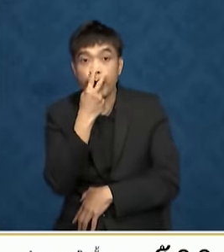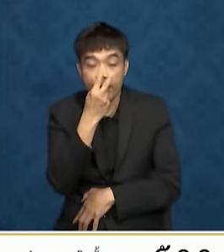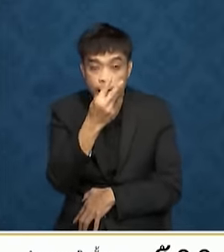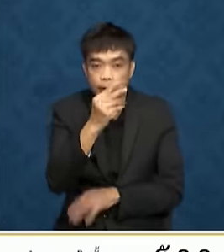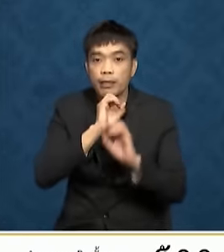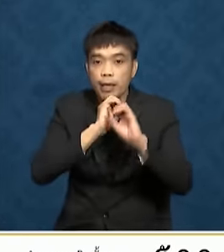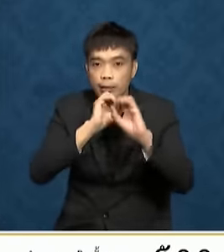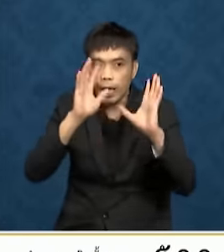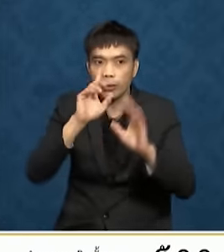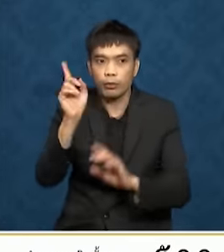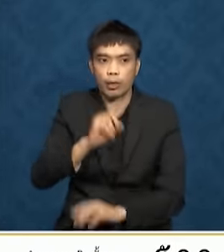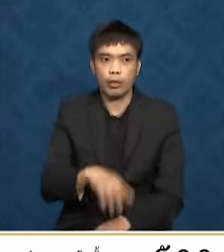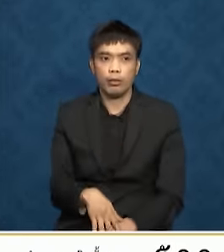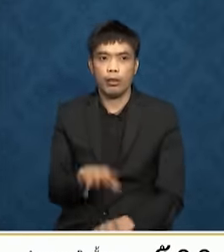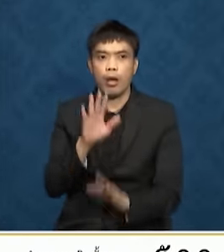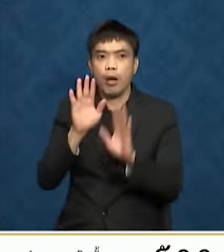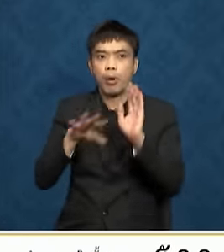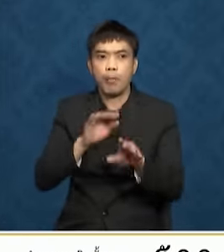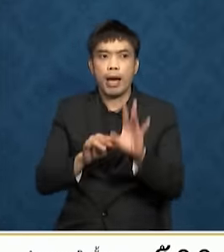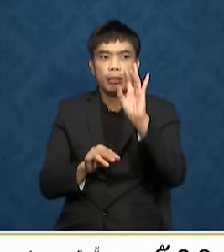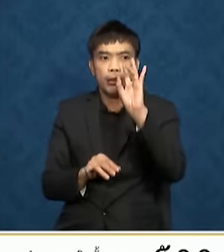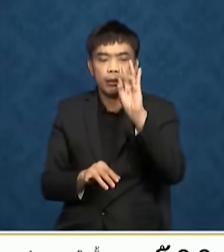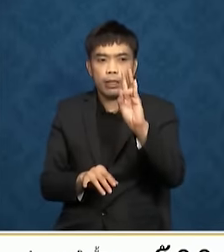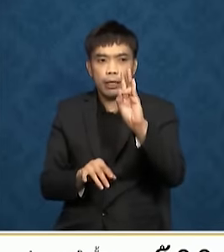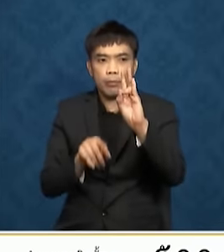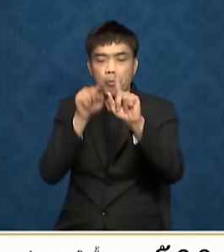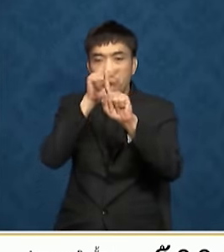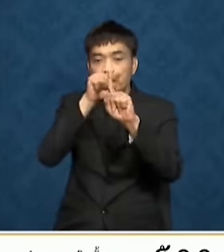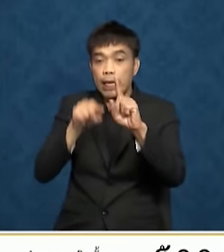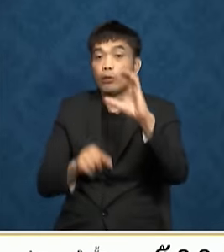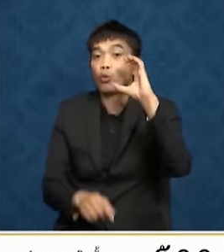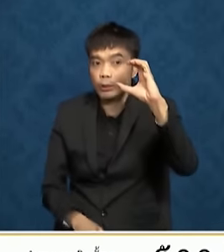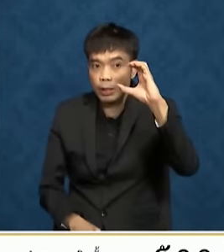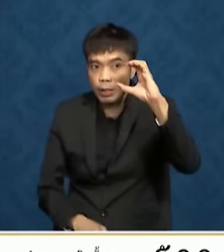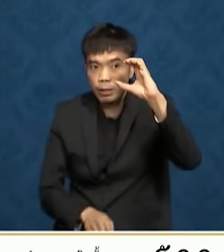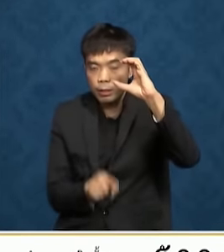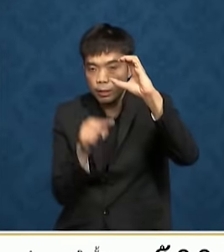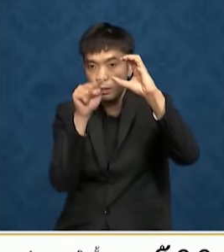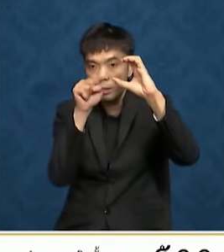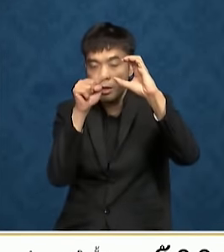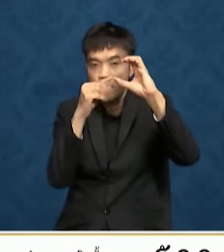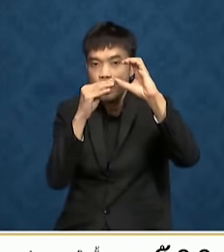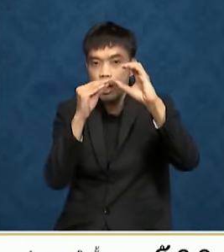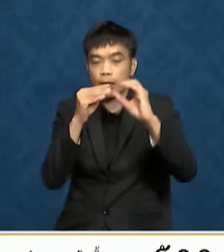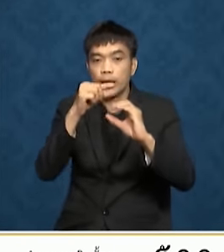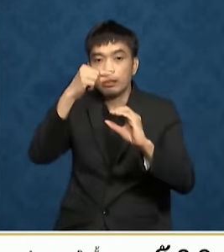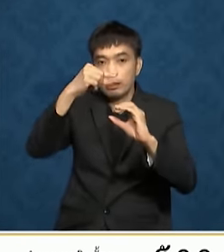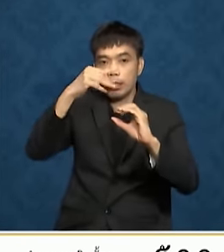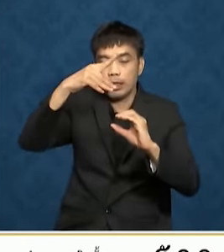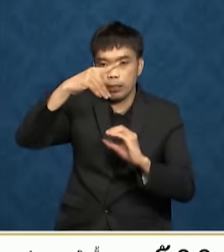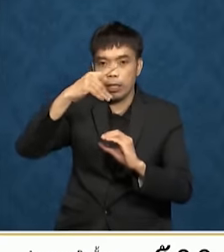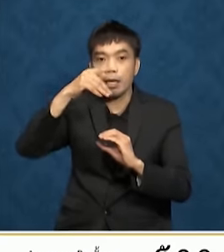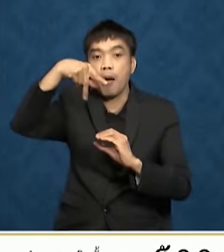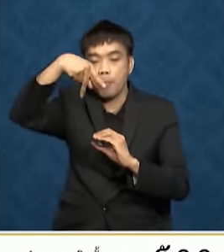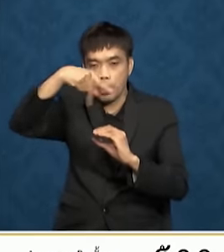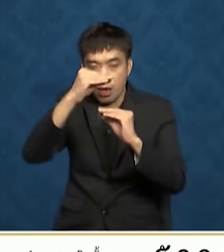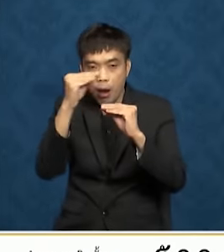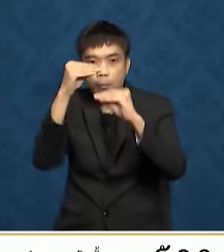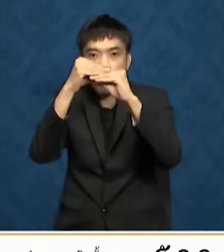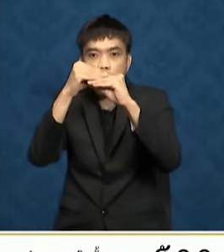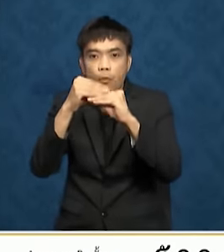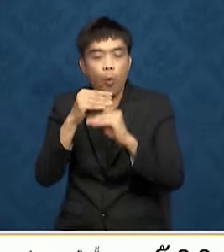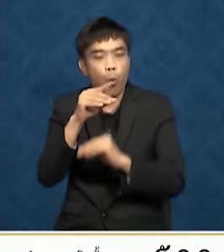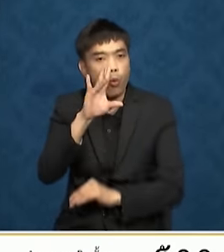consumption Cนั้นโตตั้ง 7กว่าเปอร์เซ็นตมันกลับเป็นเรื่องเกี่ยวกับการลงทุนมันเป็นเรื่องเกี่ยวกับการใช้งบประมาณแผ่น